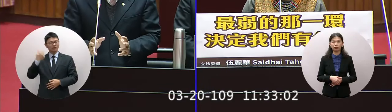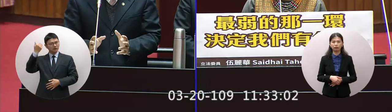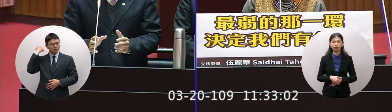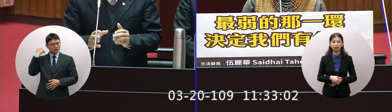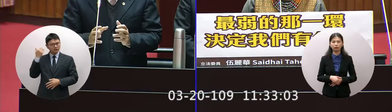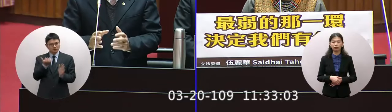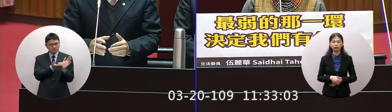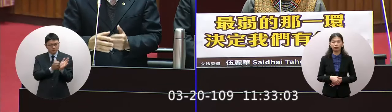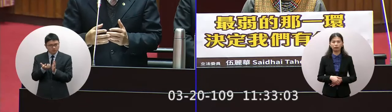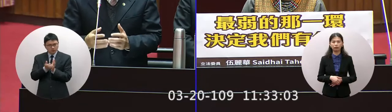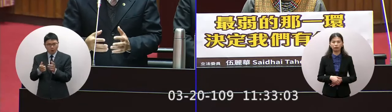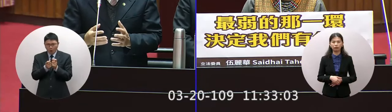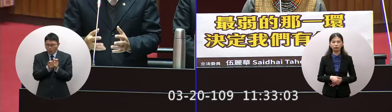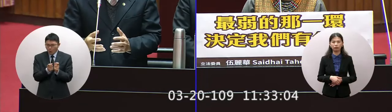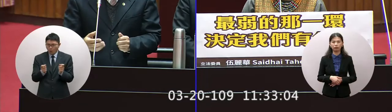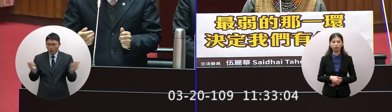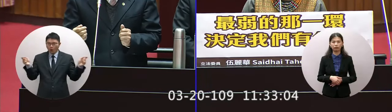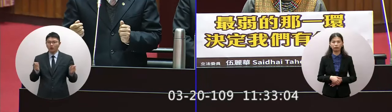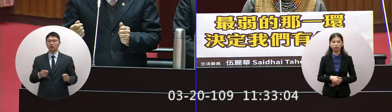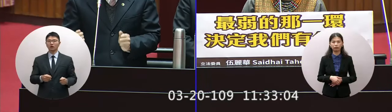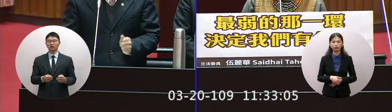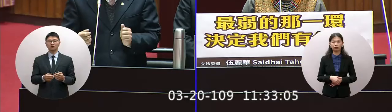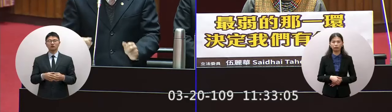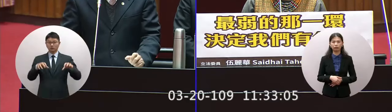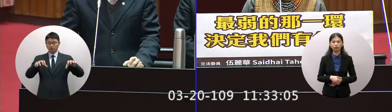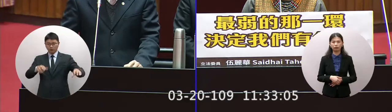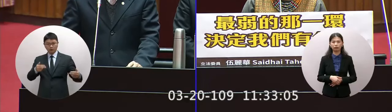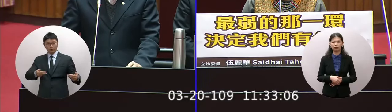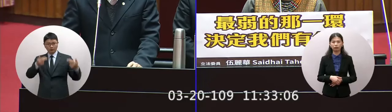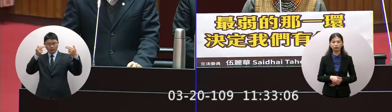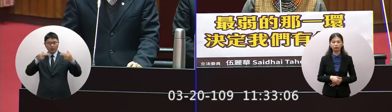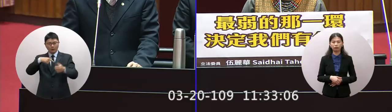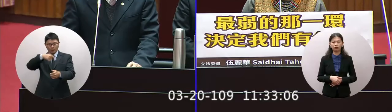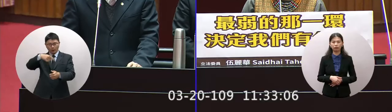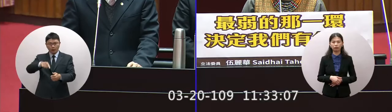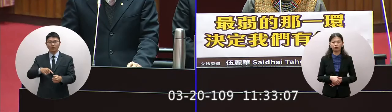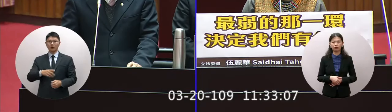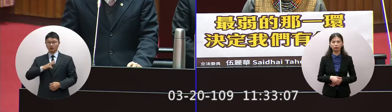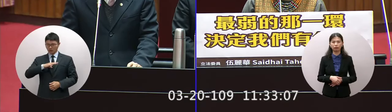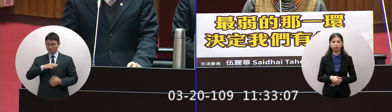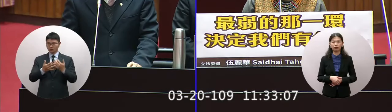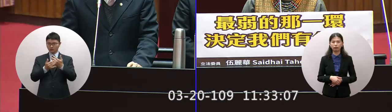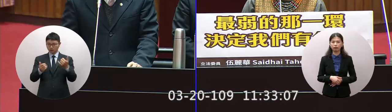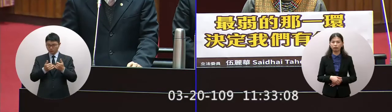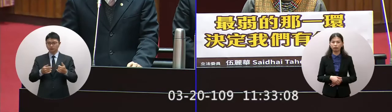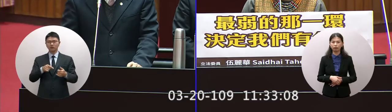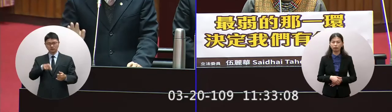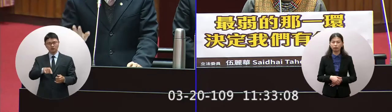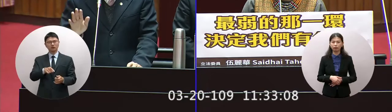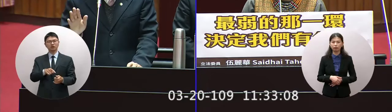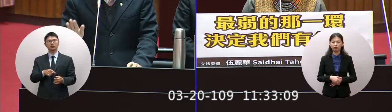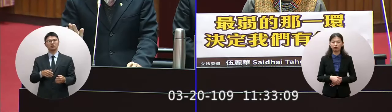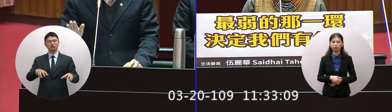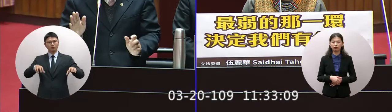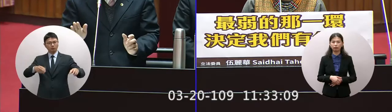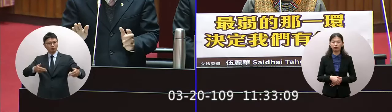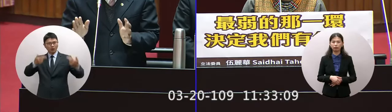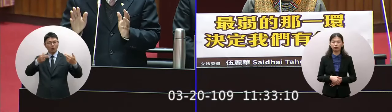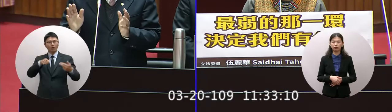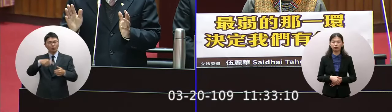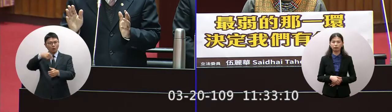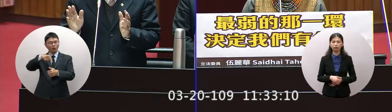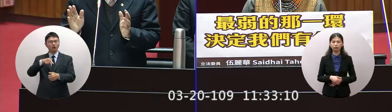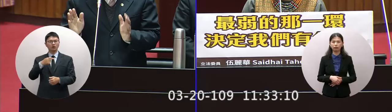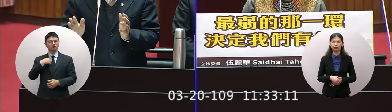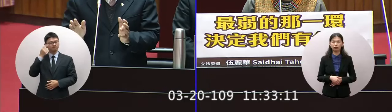经储备很久对于线上教学，学生应用，老师来应用线上的这个资源其实我们借助这一